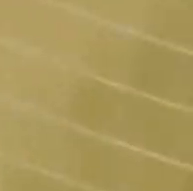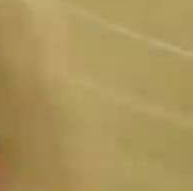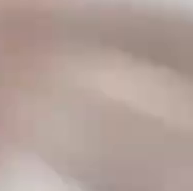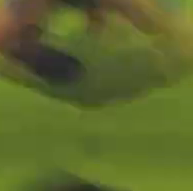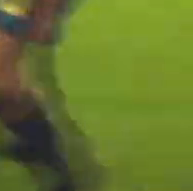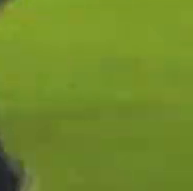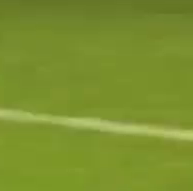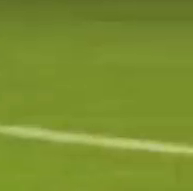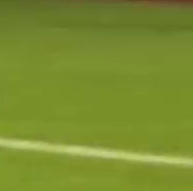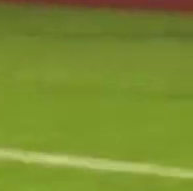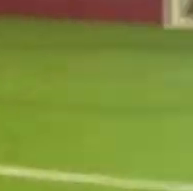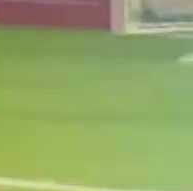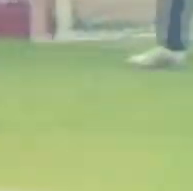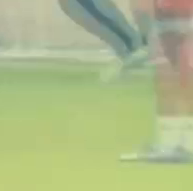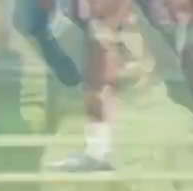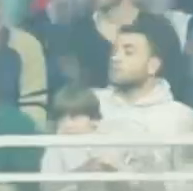13:30-დან.